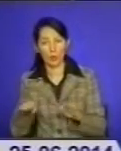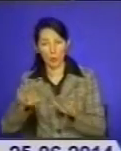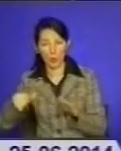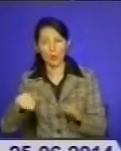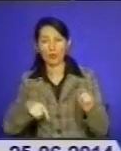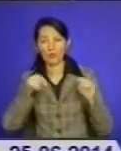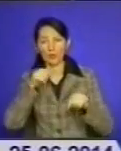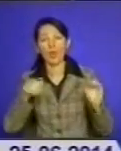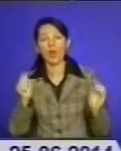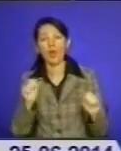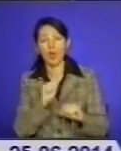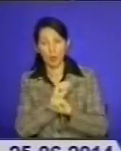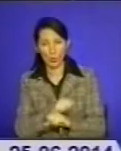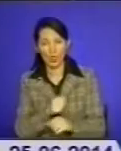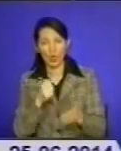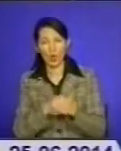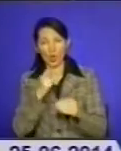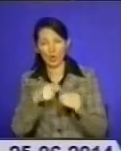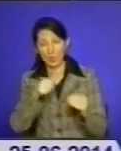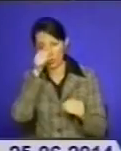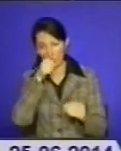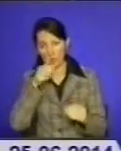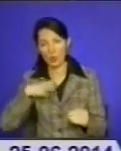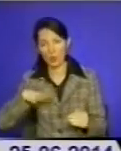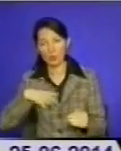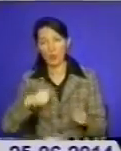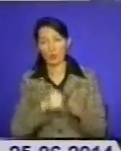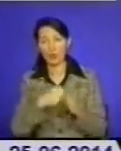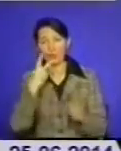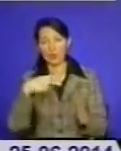кінця місяця очікують до 26 градусів тепла.